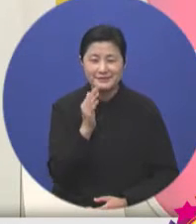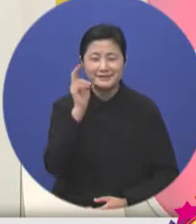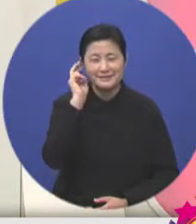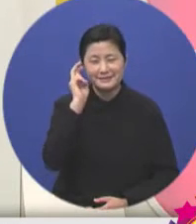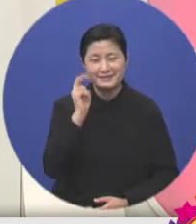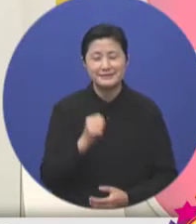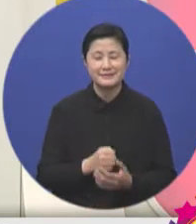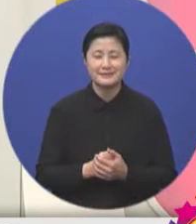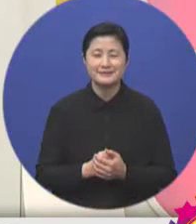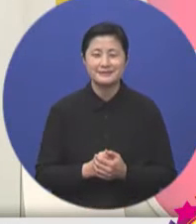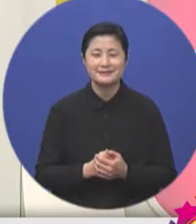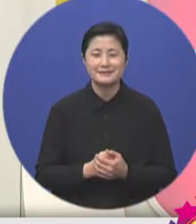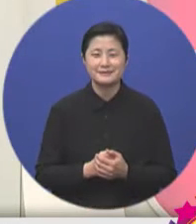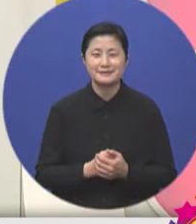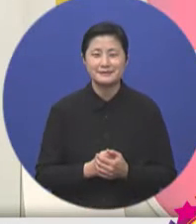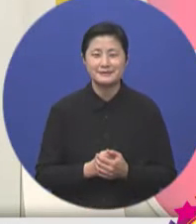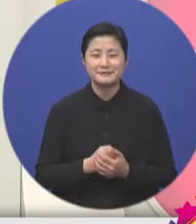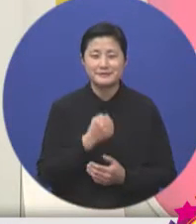들리세요, 아버님.